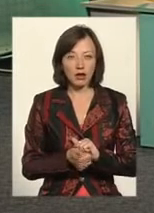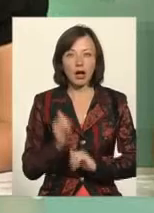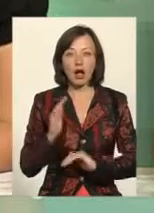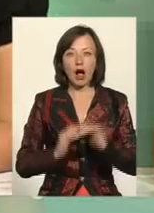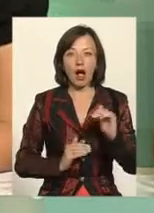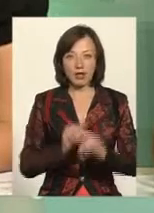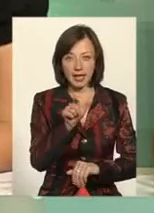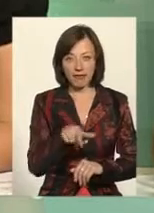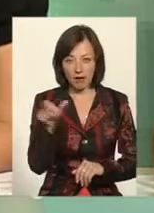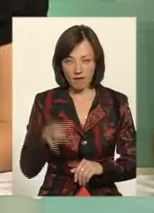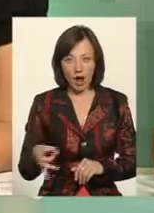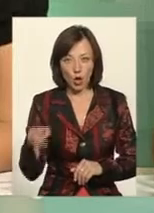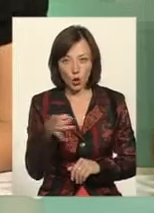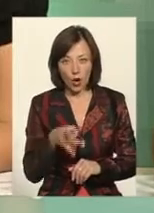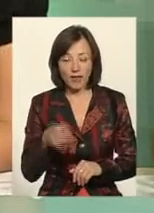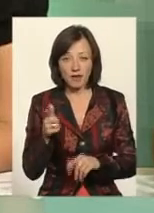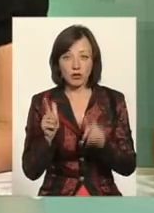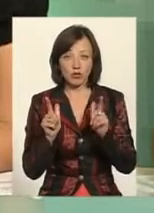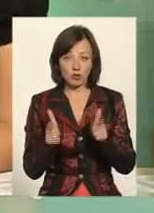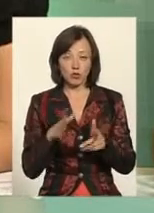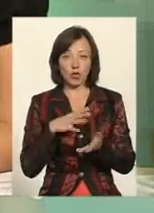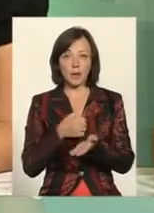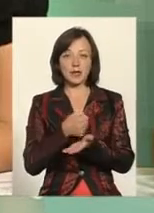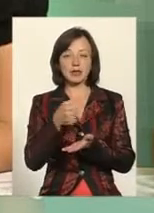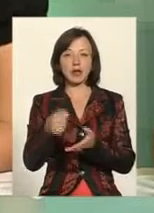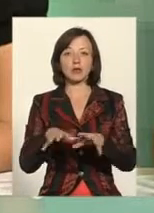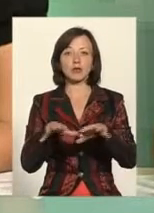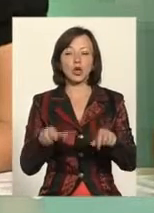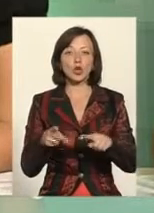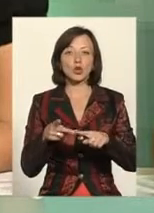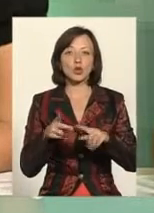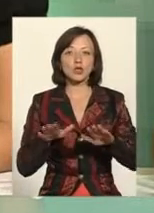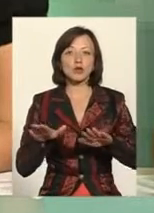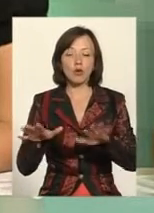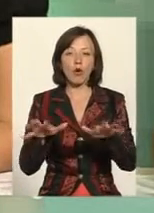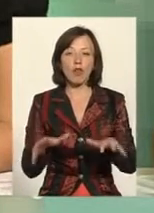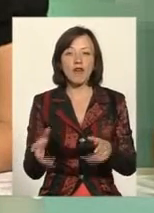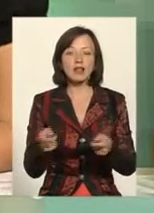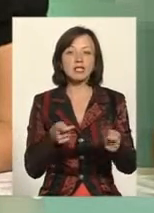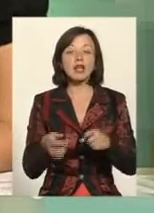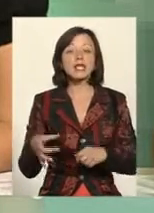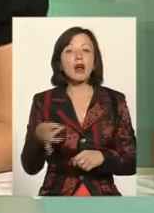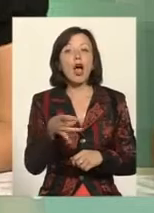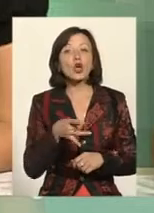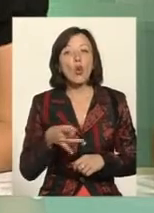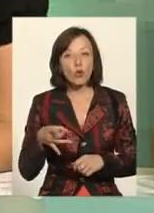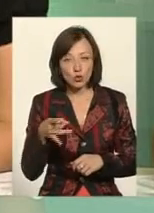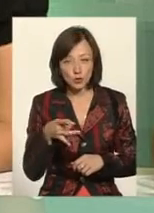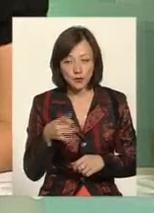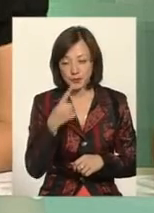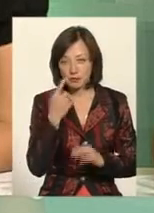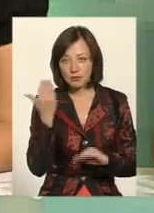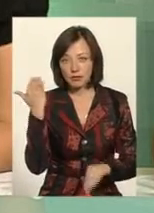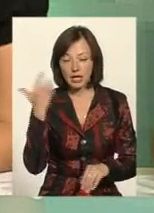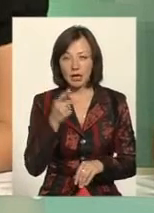кадрів в районі, він дав згоду і його було призначено на посаду другого заступника голови адміністрації району. Недавно,